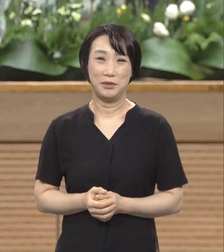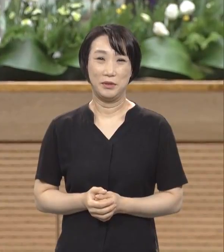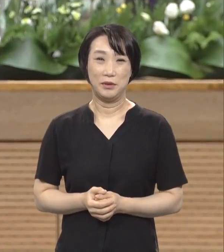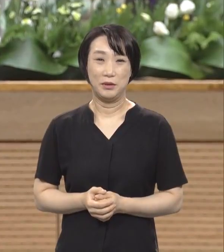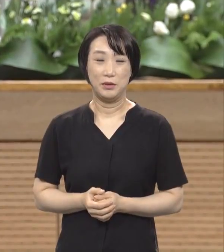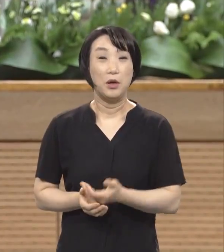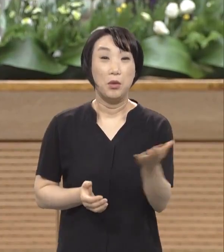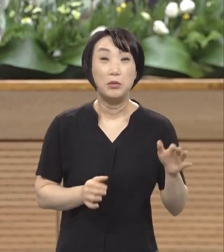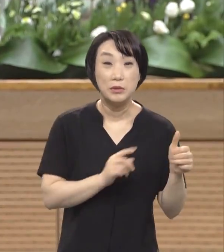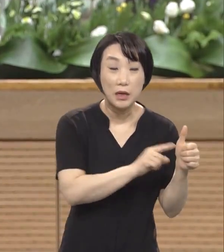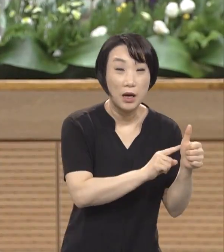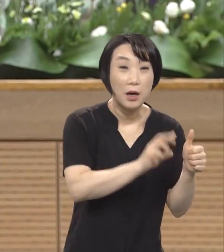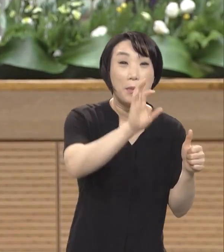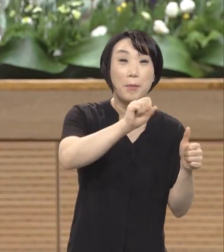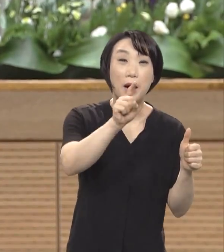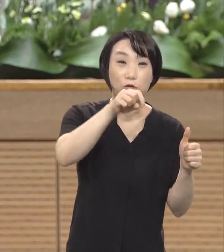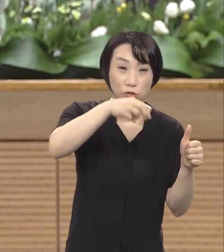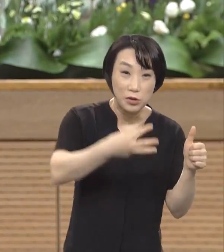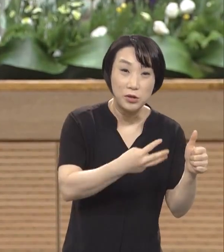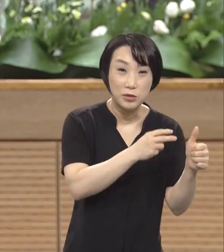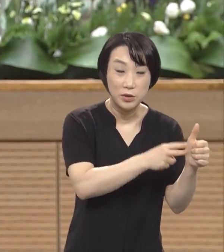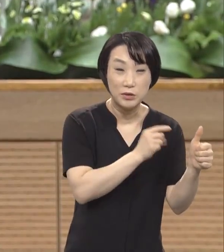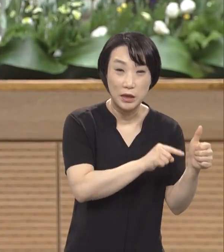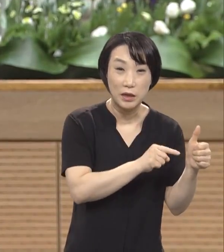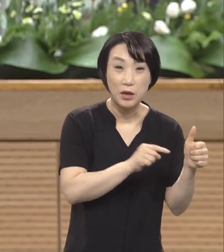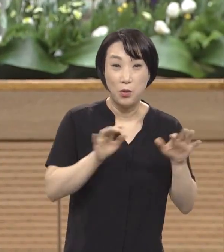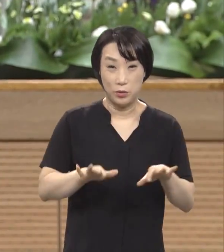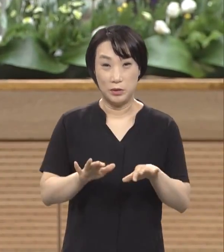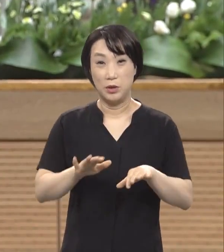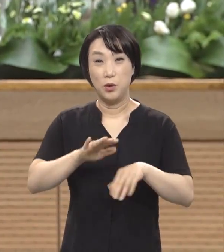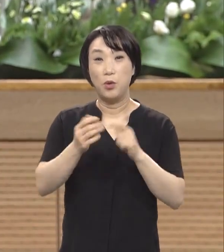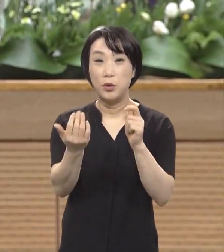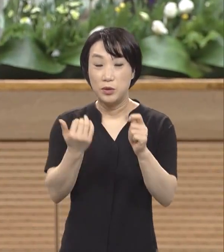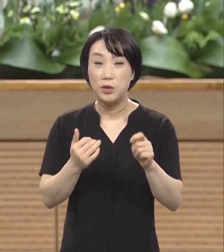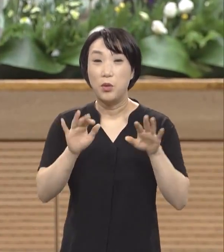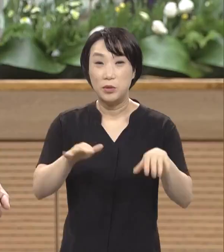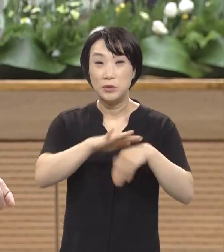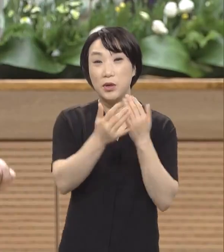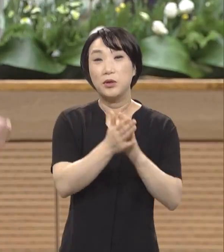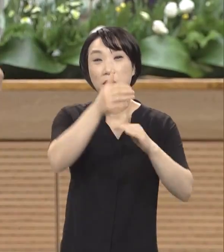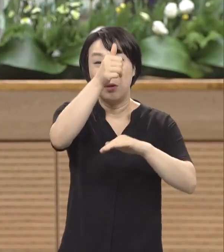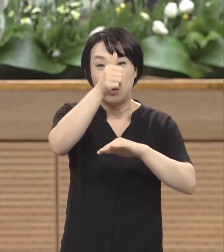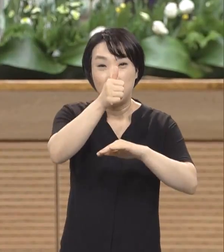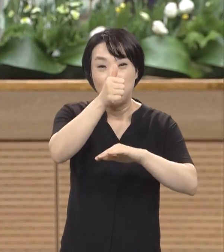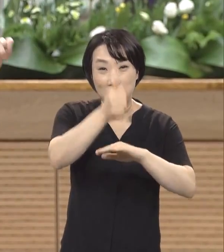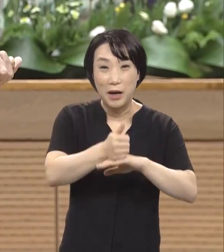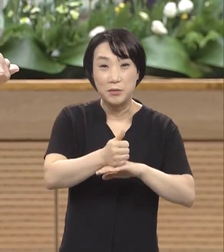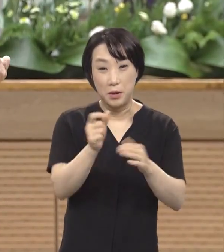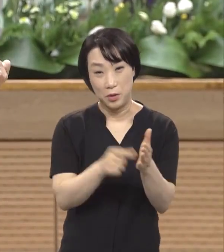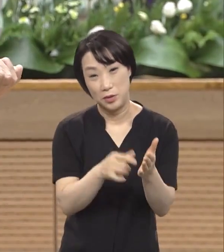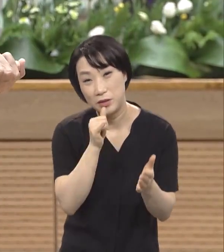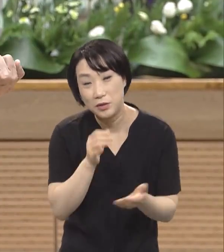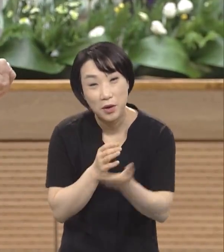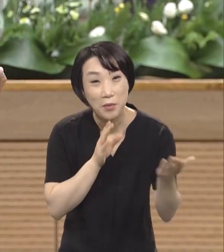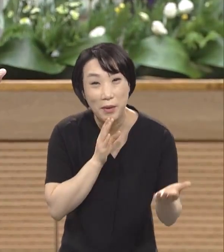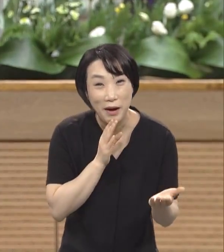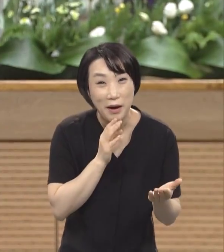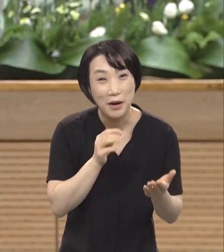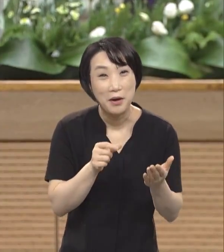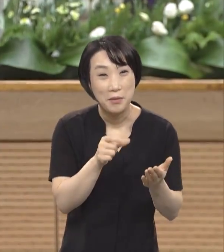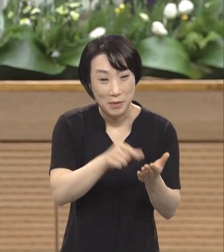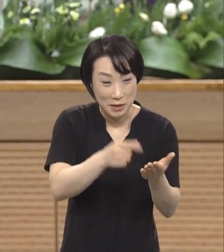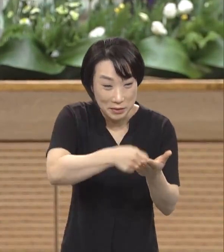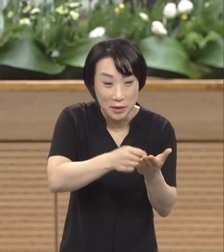이게 바울이 고린도전서 지금 본문 2장 마지막 절에 뭐라고 했느냐? 누가 주를